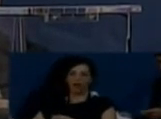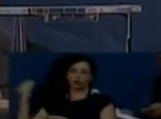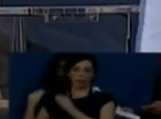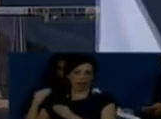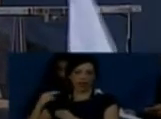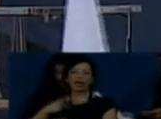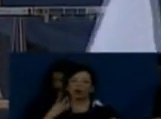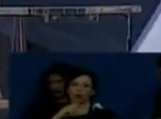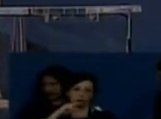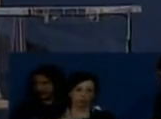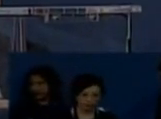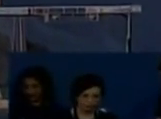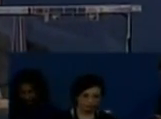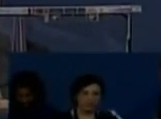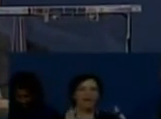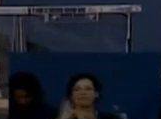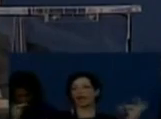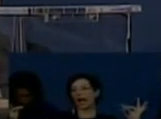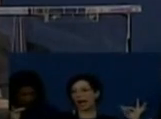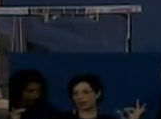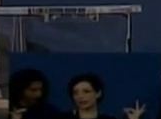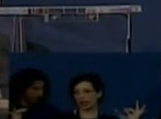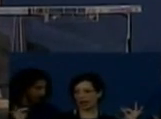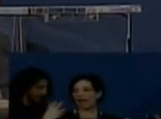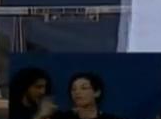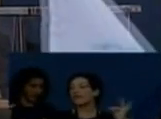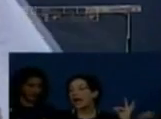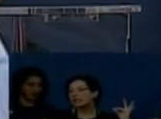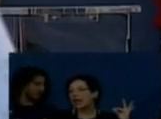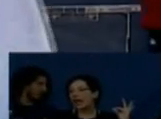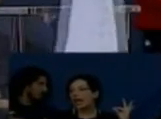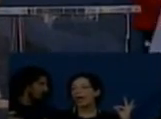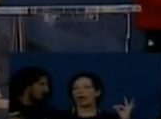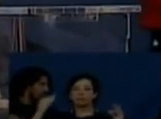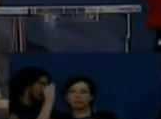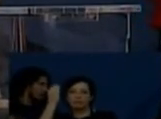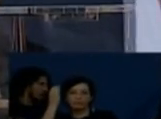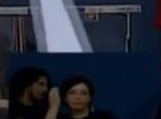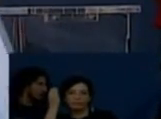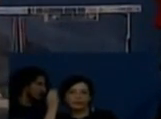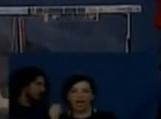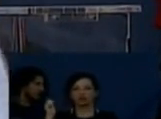una citazione, con una frase che potrebbe essere scolpita, che ho